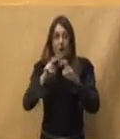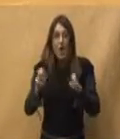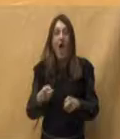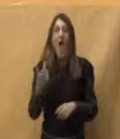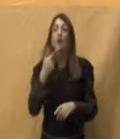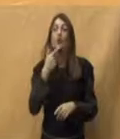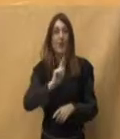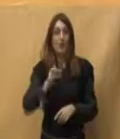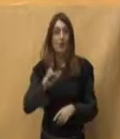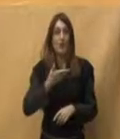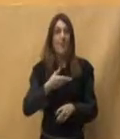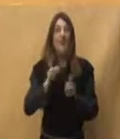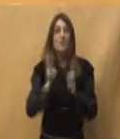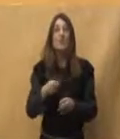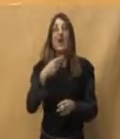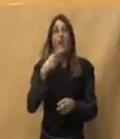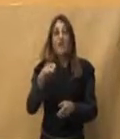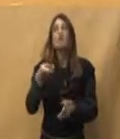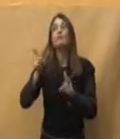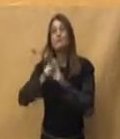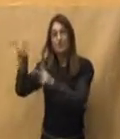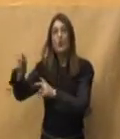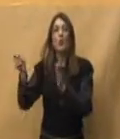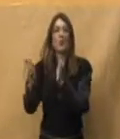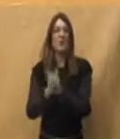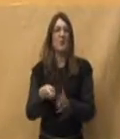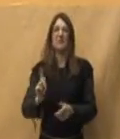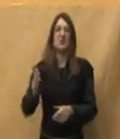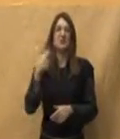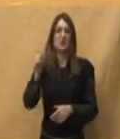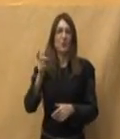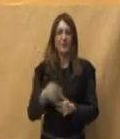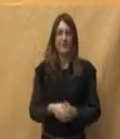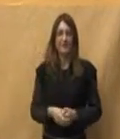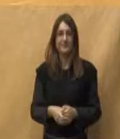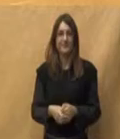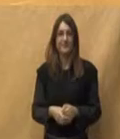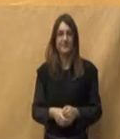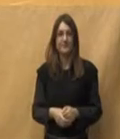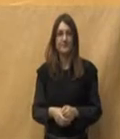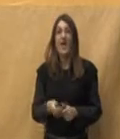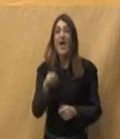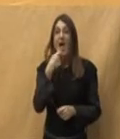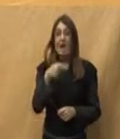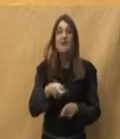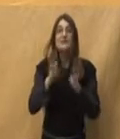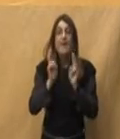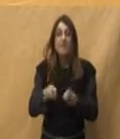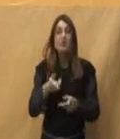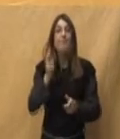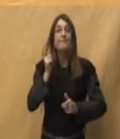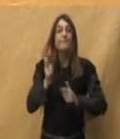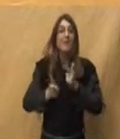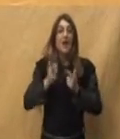dobije, moći će reći kako je dobra, pa neka drugi odu kupiti. Jer nije ni skupa puno. Eto, znači dalje, hranom se može